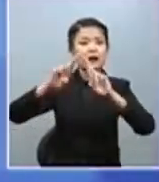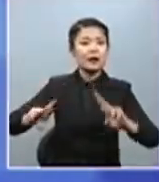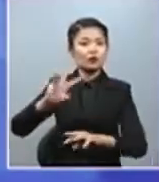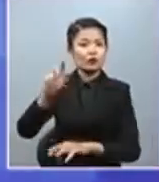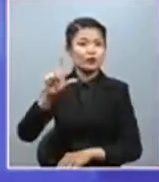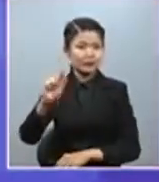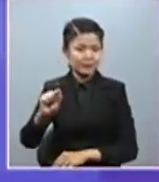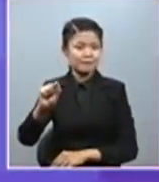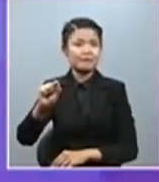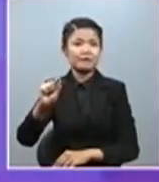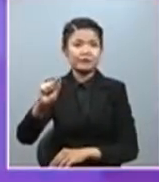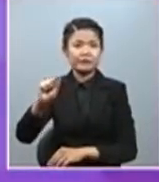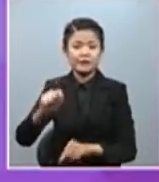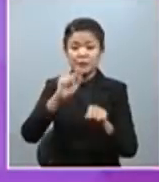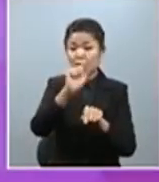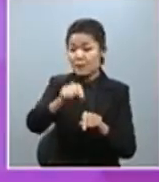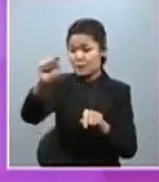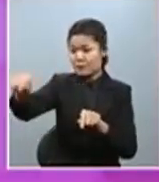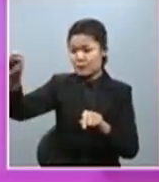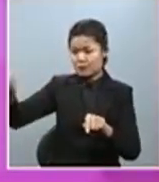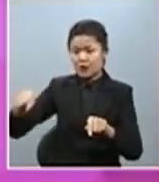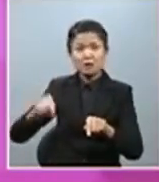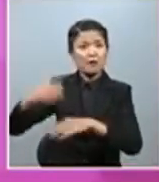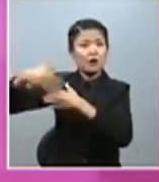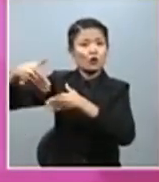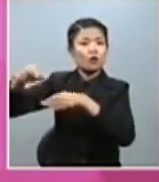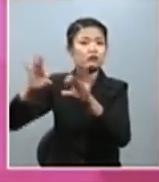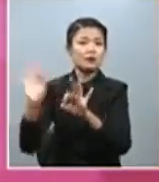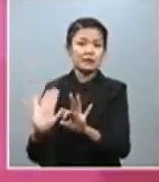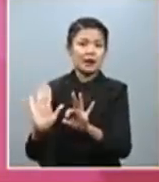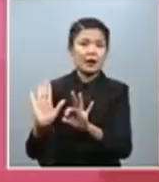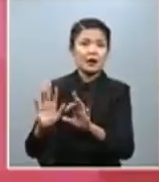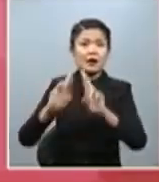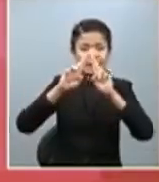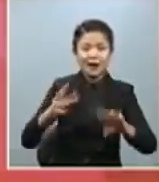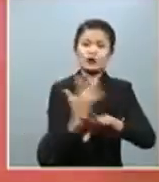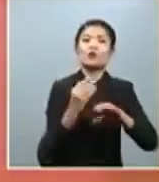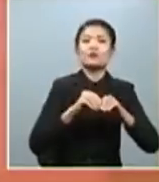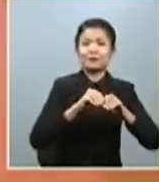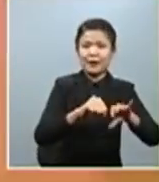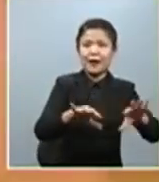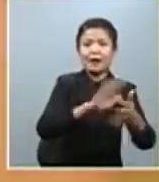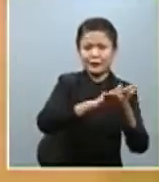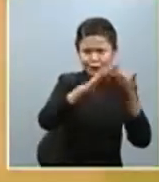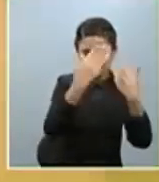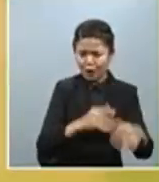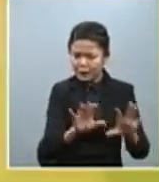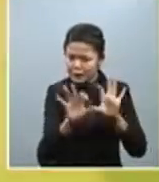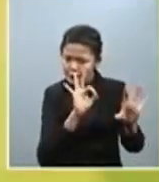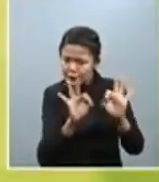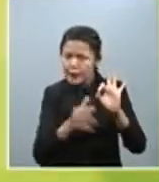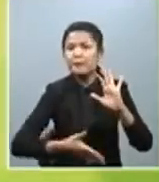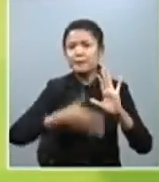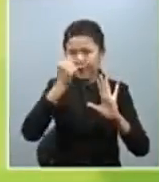กร้านไม่ได้มีการที่ว่าไปเอาร้านนอกมาเลย ครับแต่เฉพาะร้านที่ออกรายการของคุณต๋อยแล้วเท่านั้นคือผ่านแล้วเท่